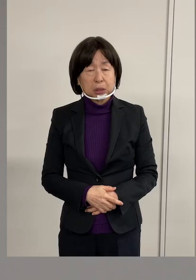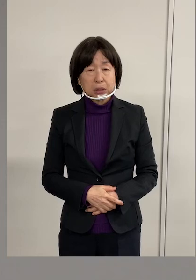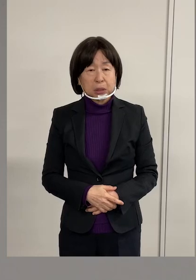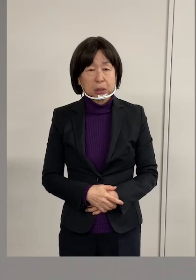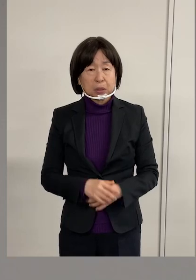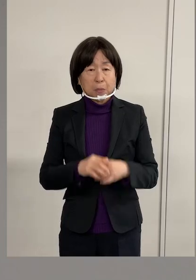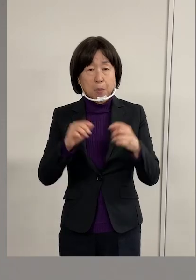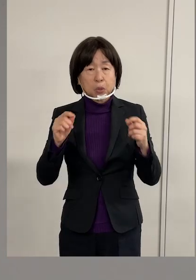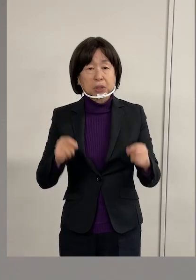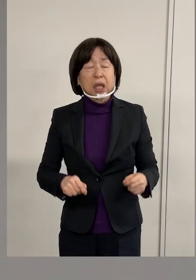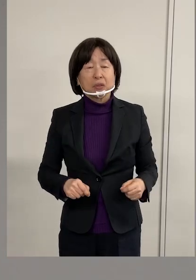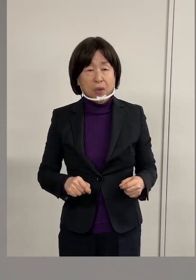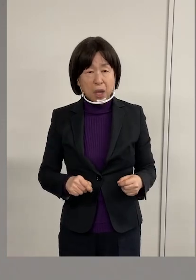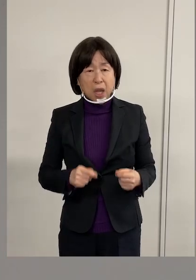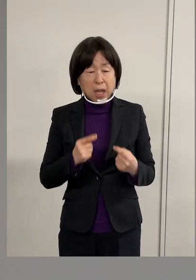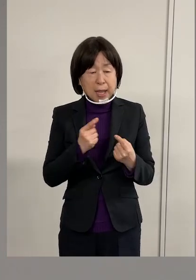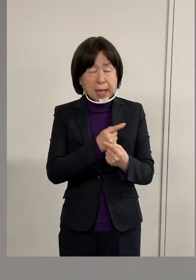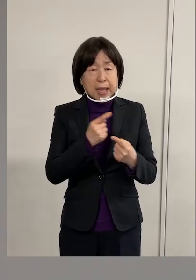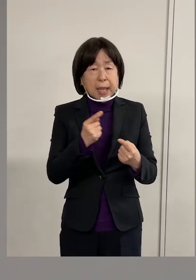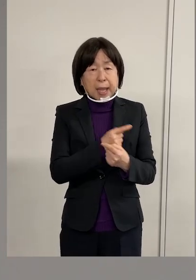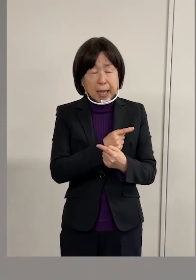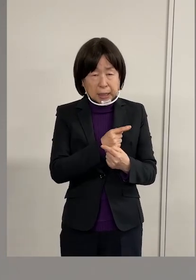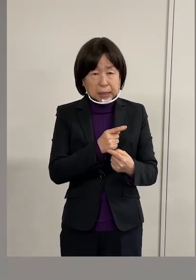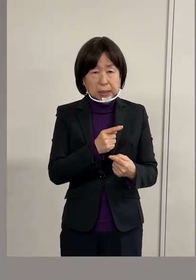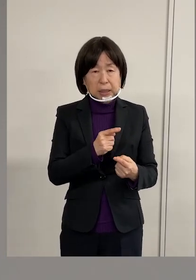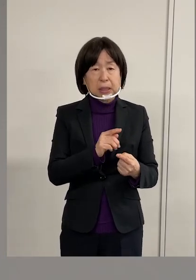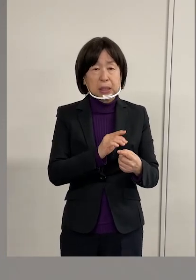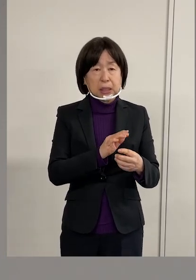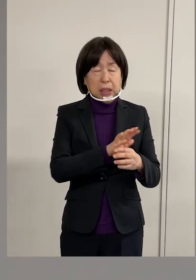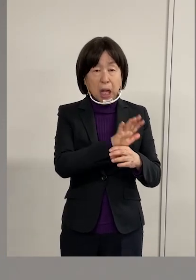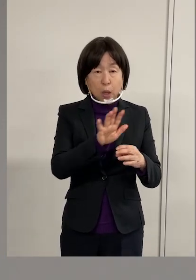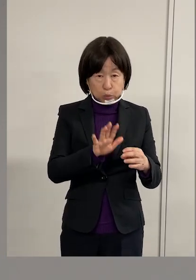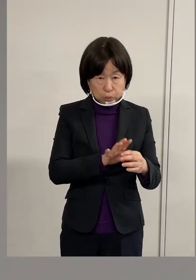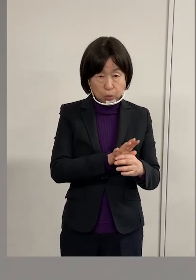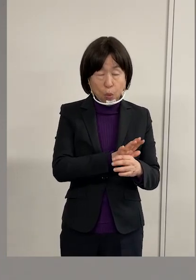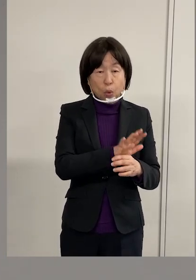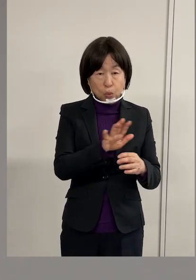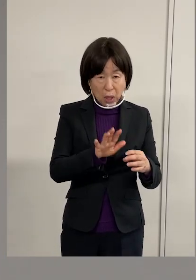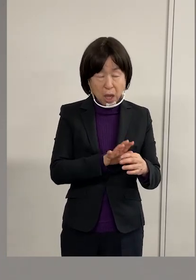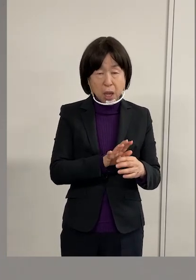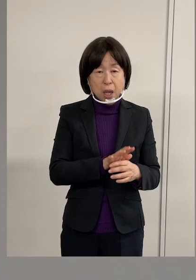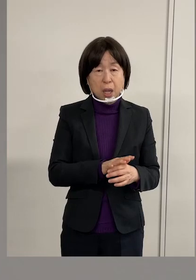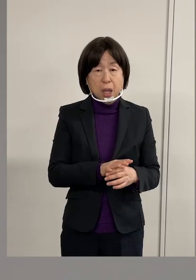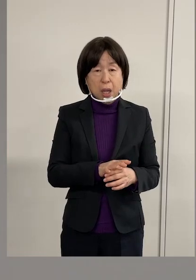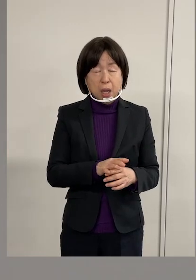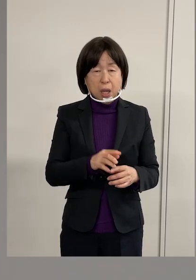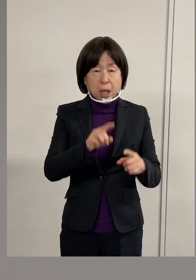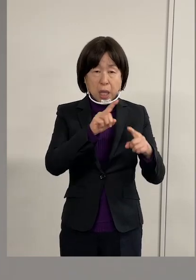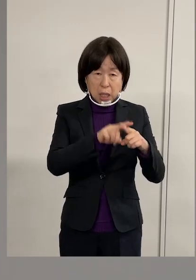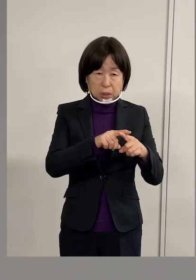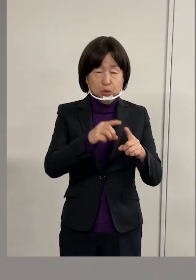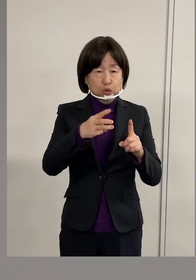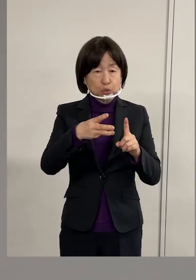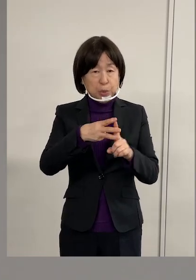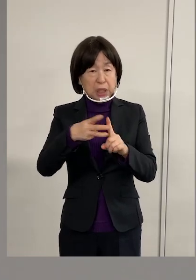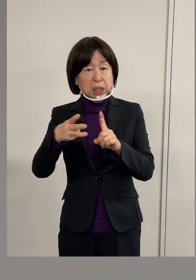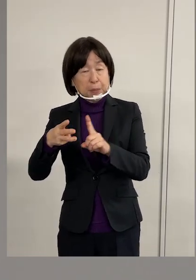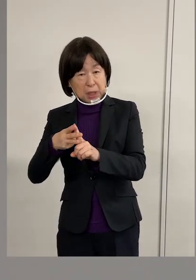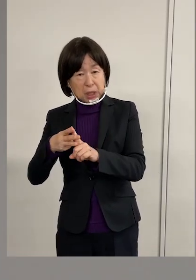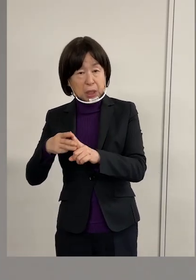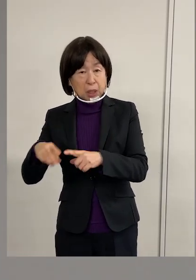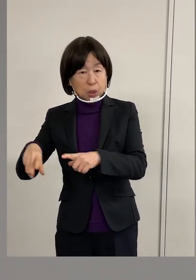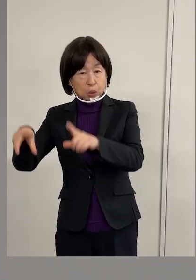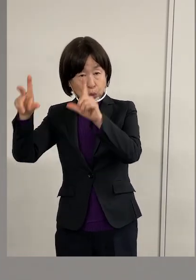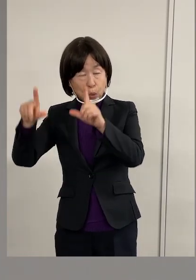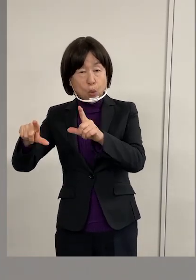問題は変異株がどんどん出てきますので、今でも XBB というのが、東京都内